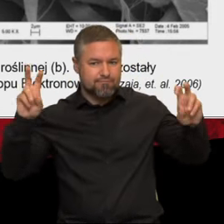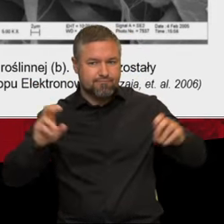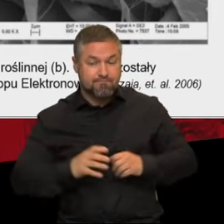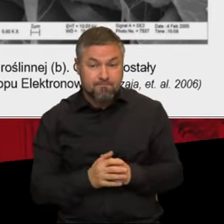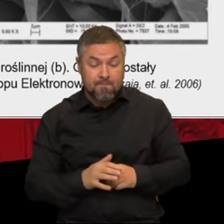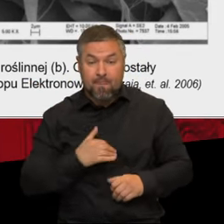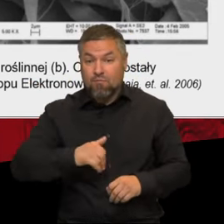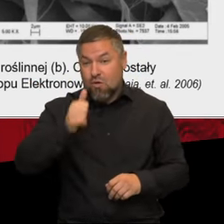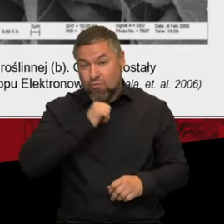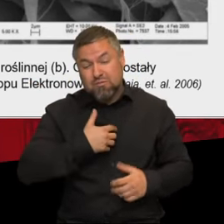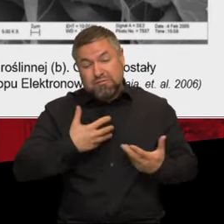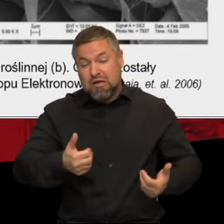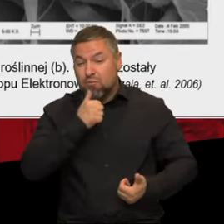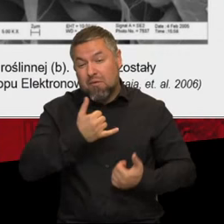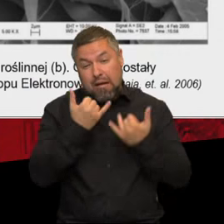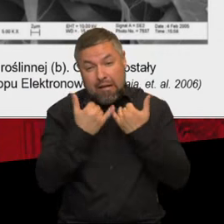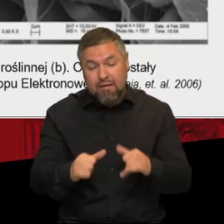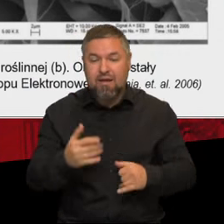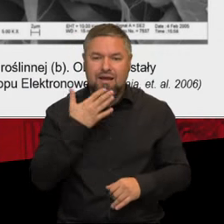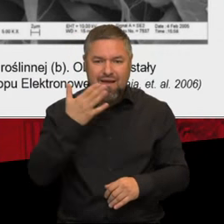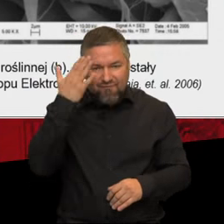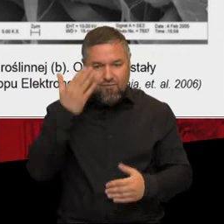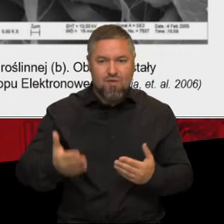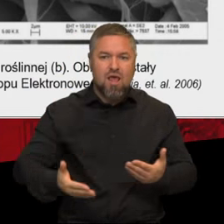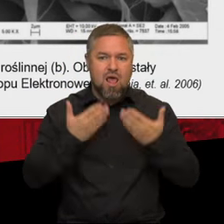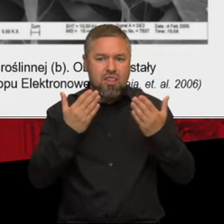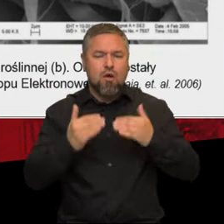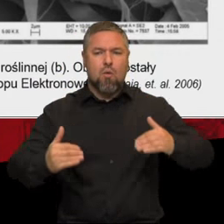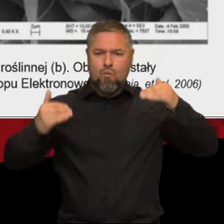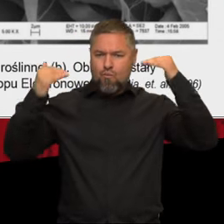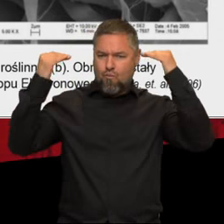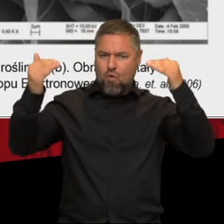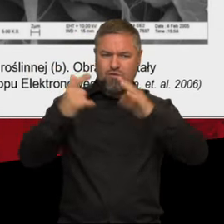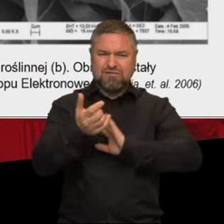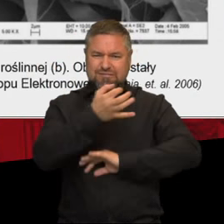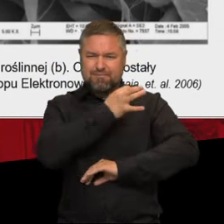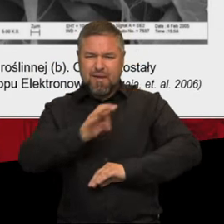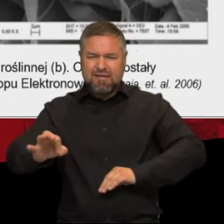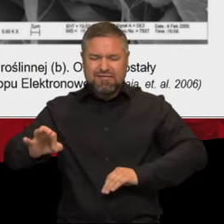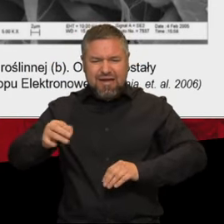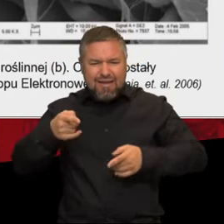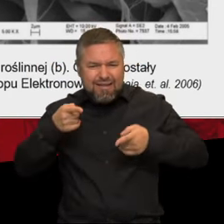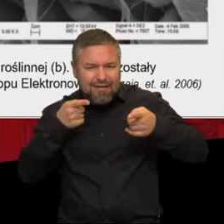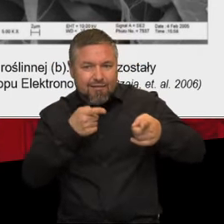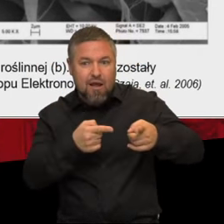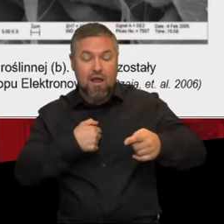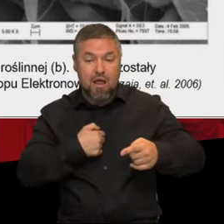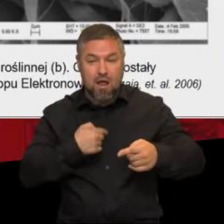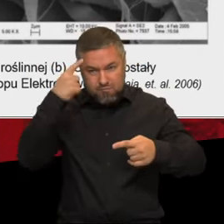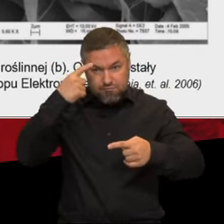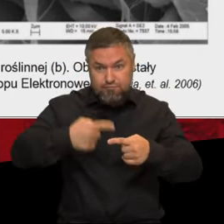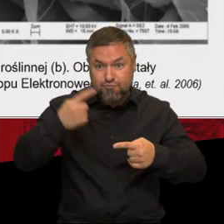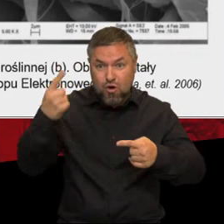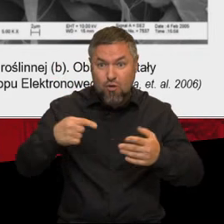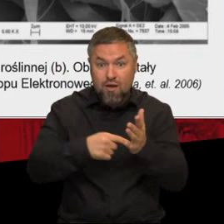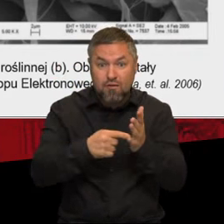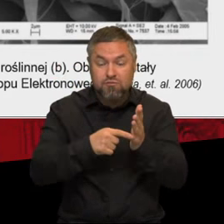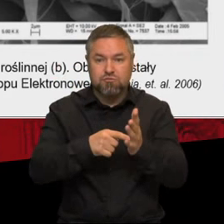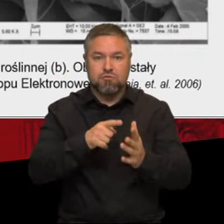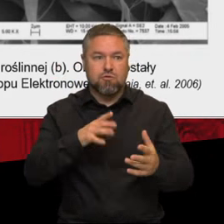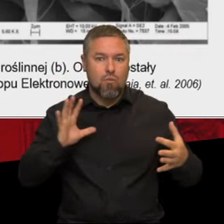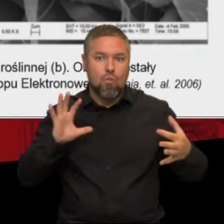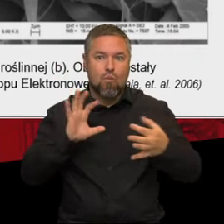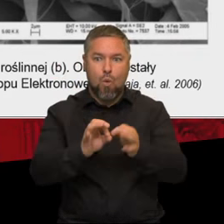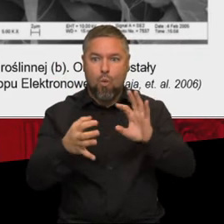Później chciałem spróbować czegoś innego. Wiem, że mówi się, że nauka na wysokim poziomie jest bardzo wyspecjalizowana, jednak tutaj się przekonałem, że ona się ze